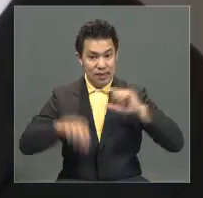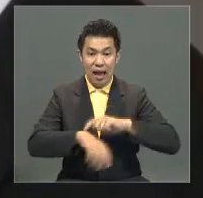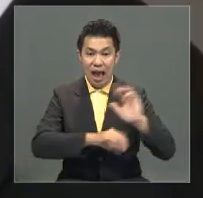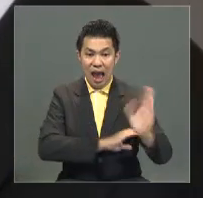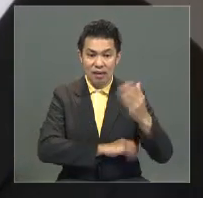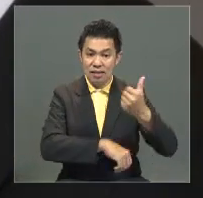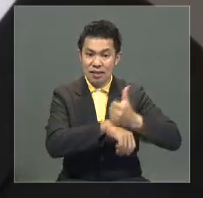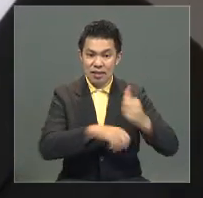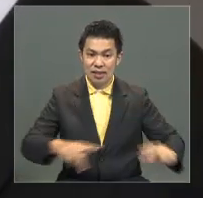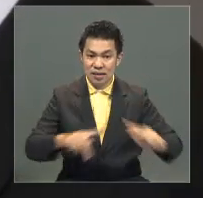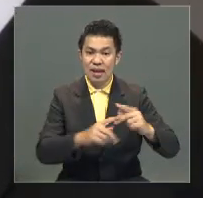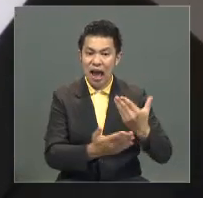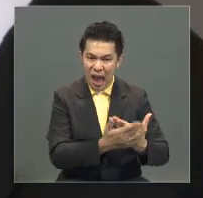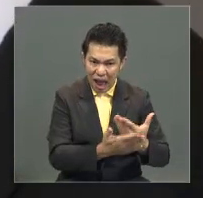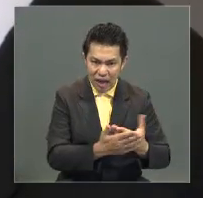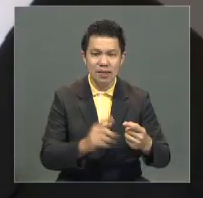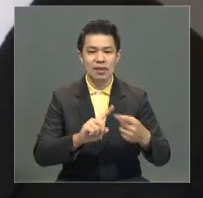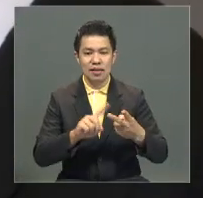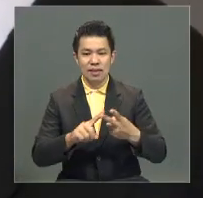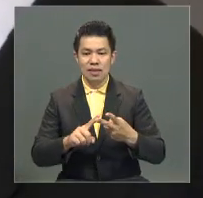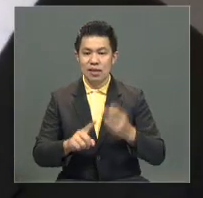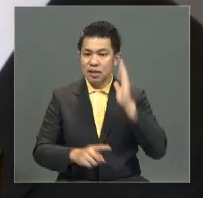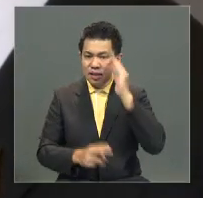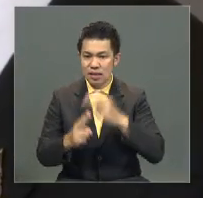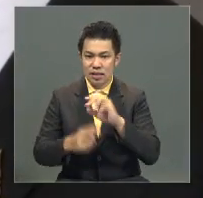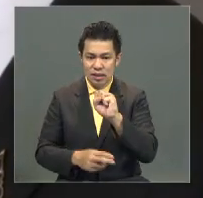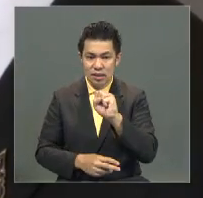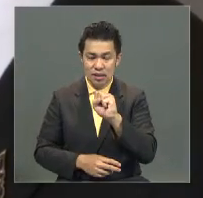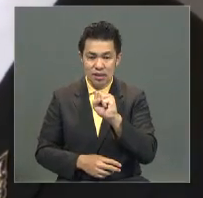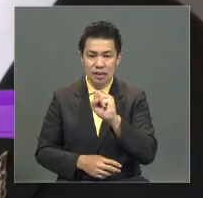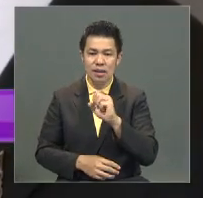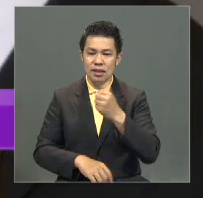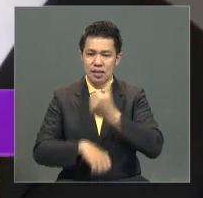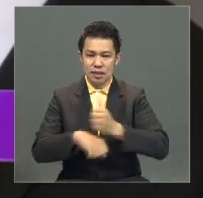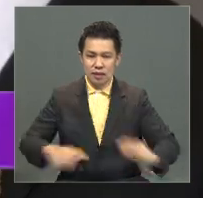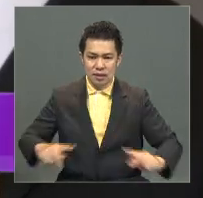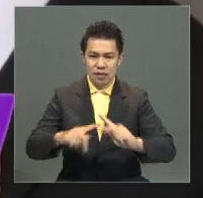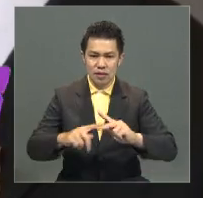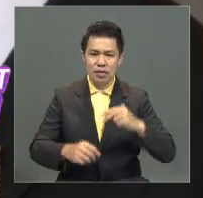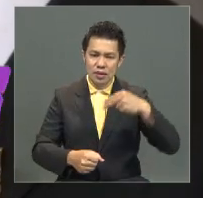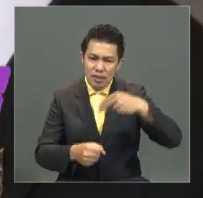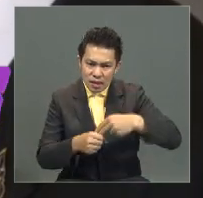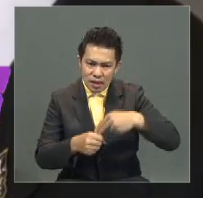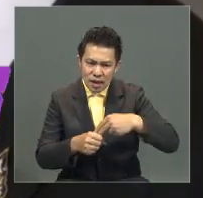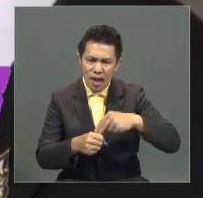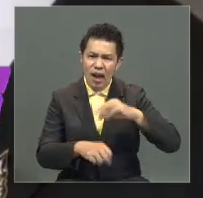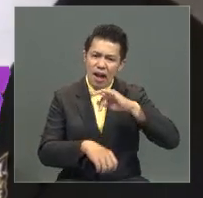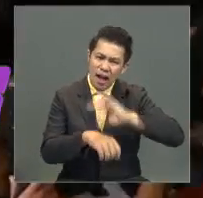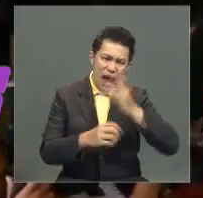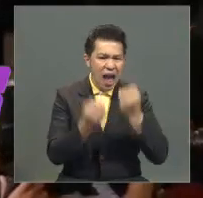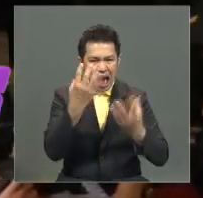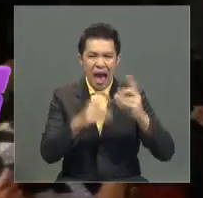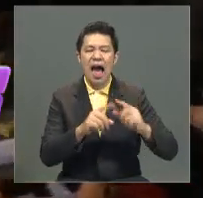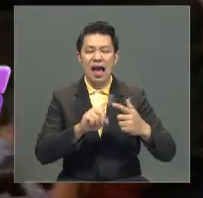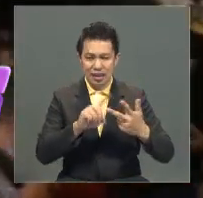ายนรัฐมนตรีว่าการกระทรวงการคลังนายสนธิรัตน์สนธิจิรวงศ์รัฐมนตรีว่าการกระทรวงพลังงานนายสุวิทย์เมษินทรีย์รัฐมนตรี